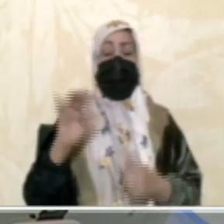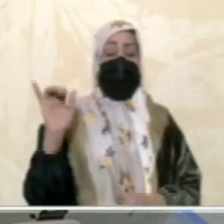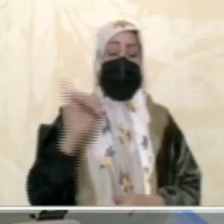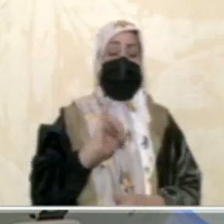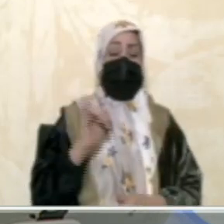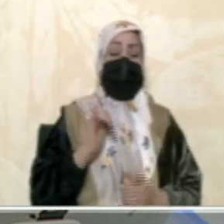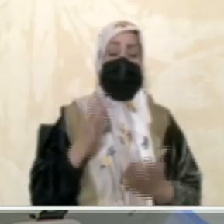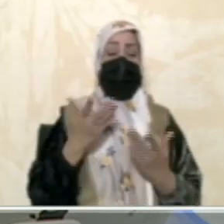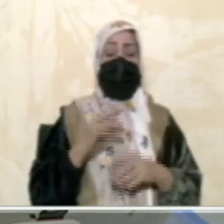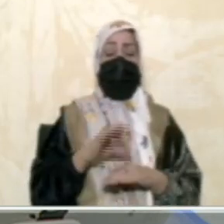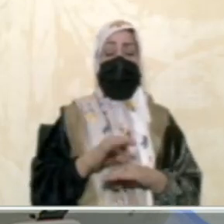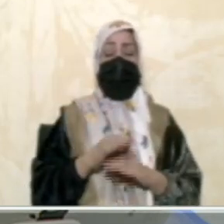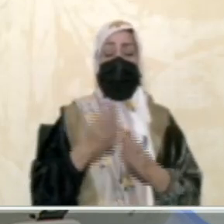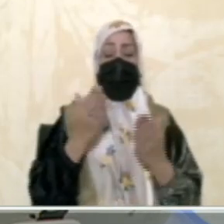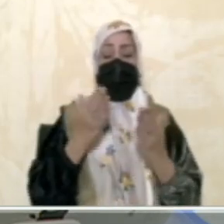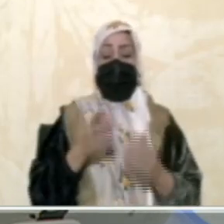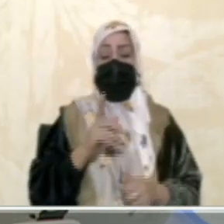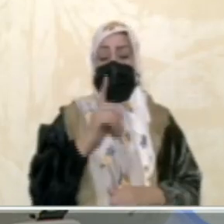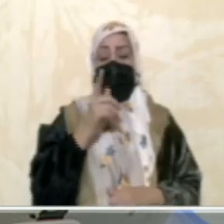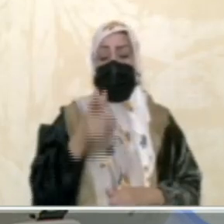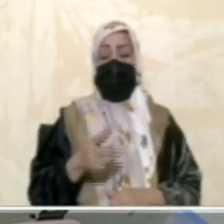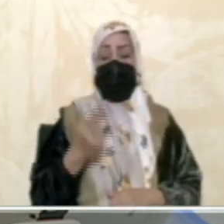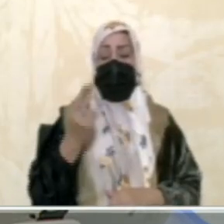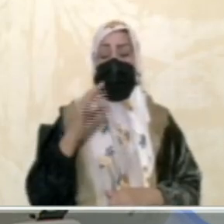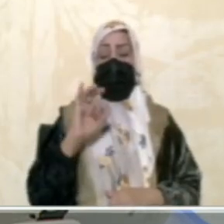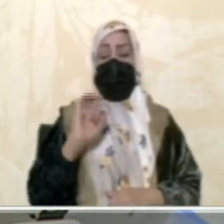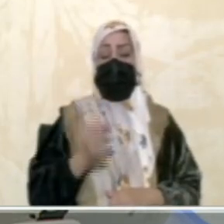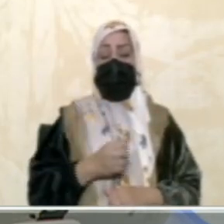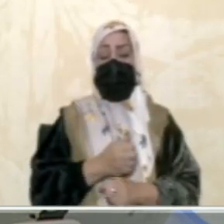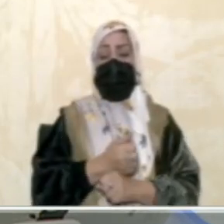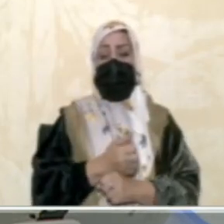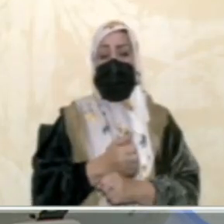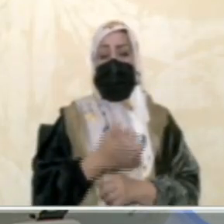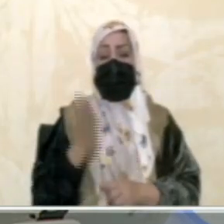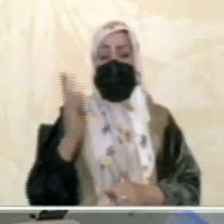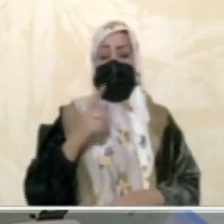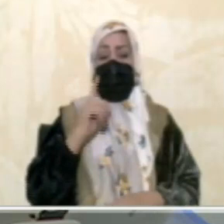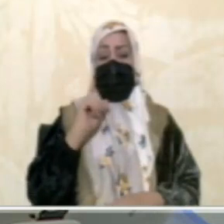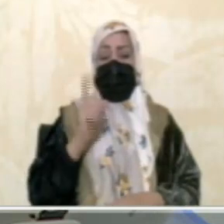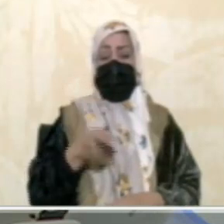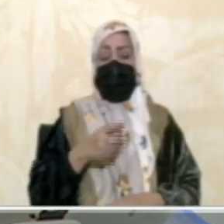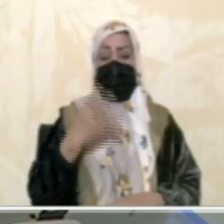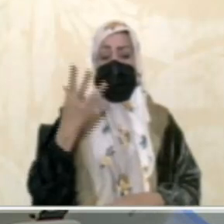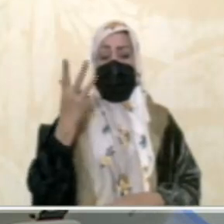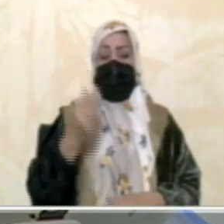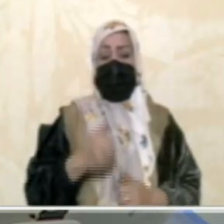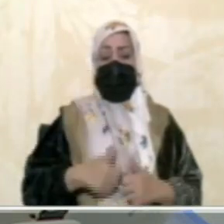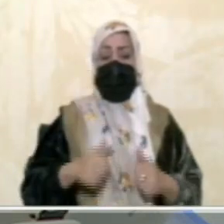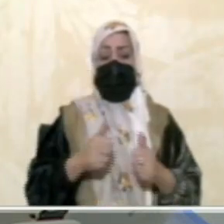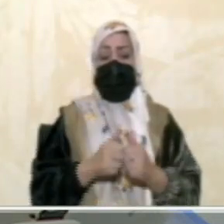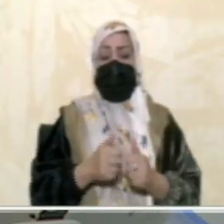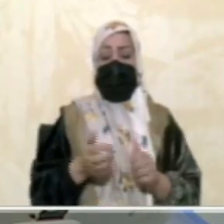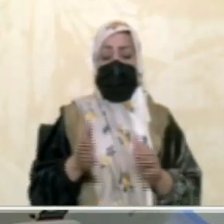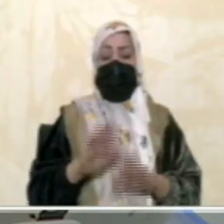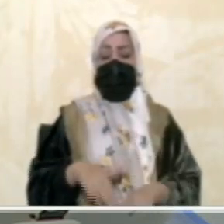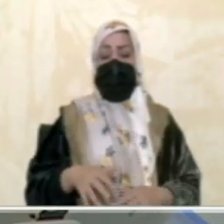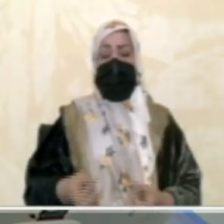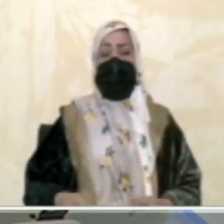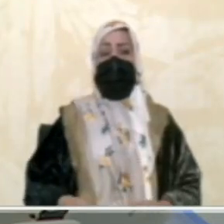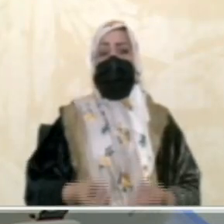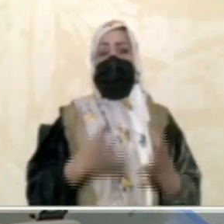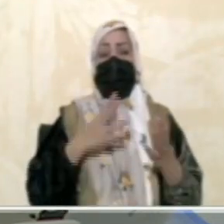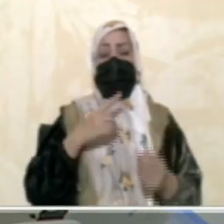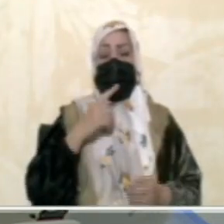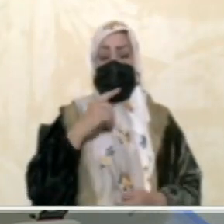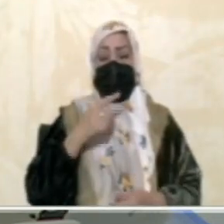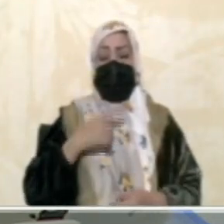بن العاص رضي الله عنه يعني امر اهله انه اذا دفن ان يبقوا حول قبره قدر ما تنحر جزور